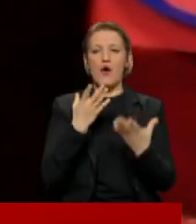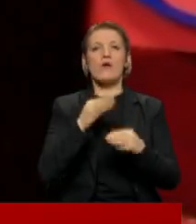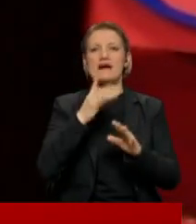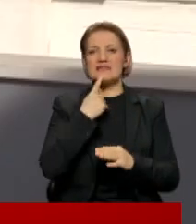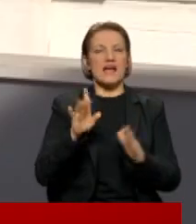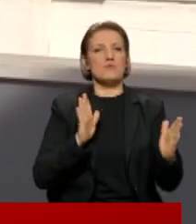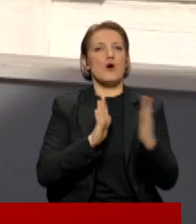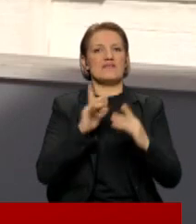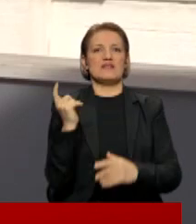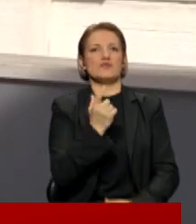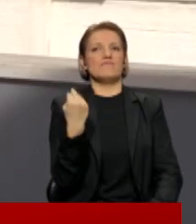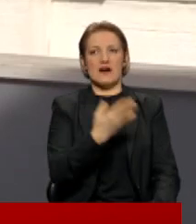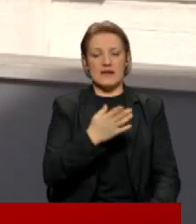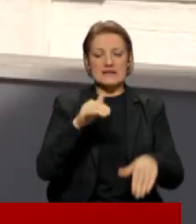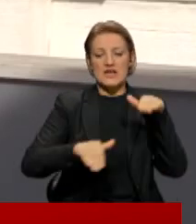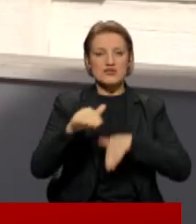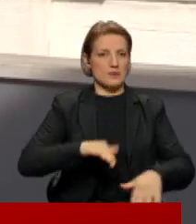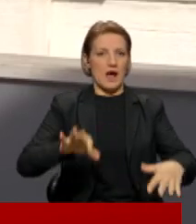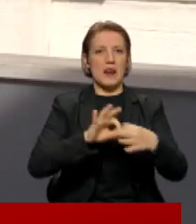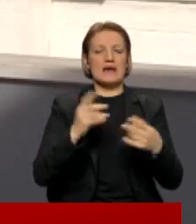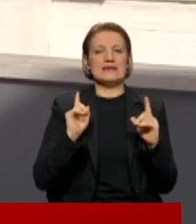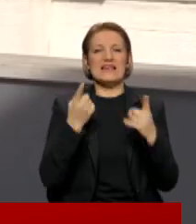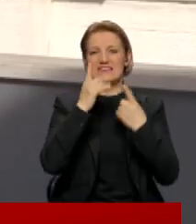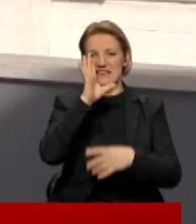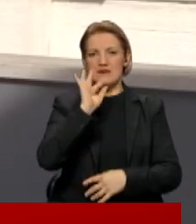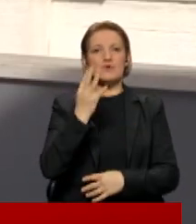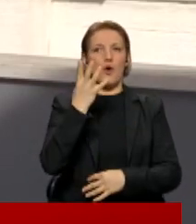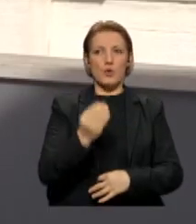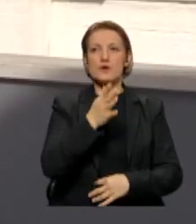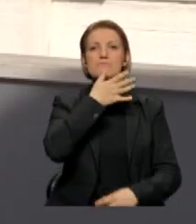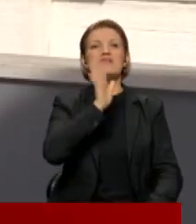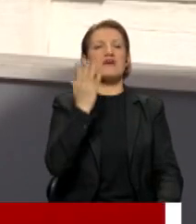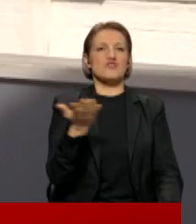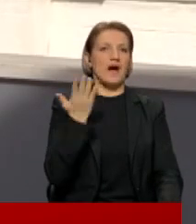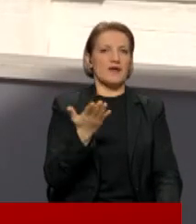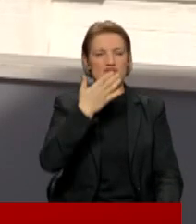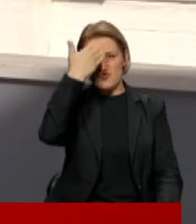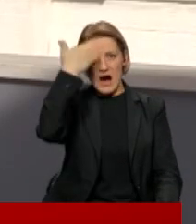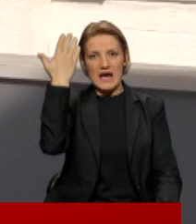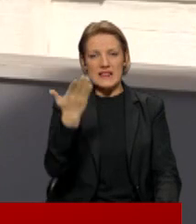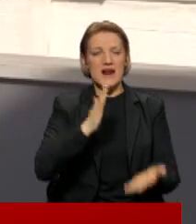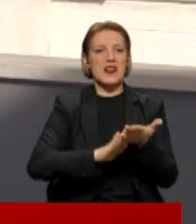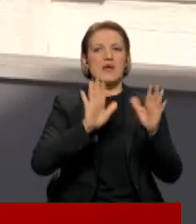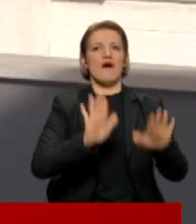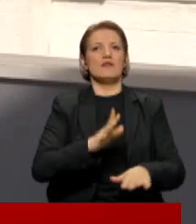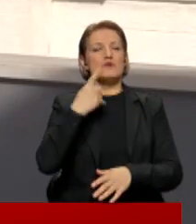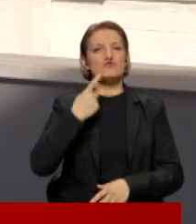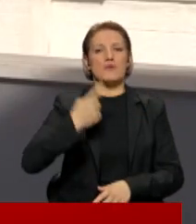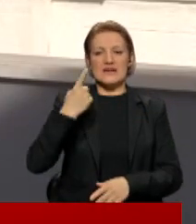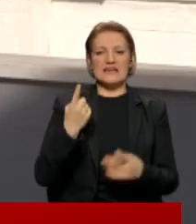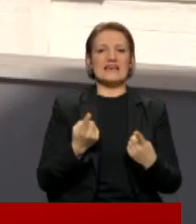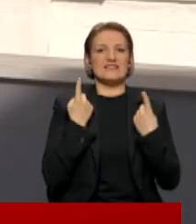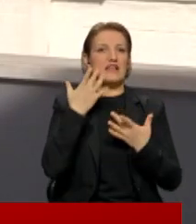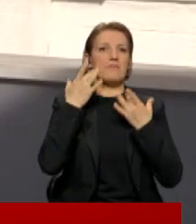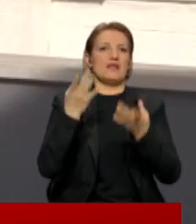muhalefete yanıt verdi seçimle ilgili yetkinin kimde olduğunu bilmeyecek kadar cahillerin eline kaldı cumhurbaşkanının